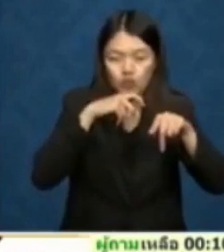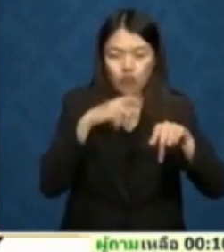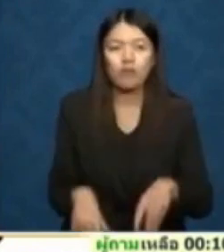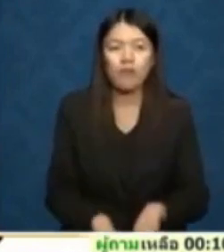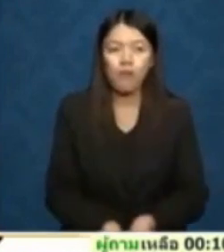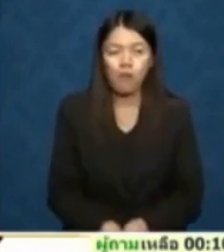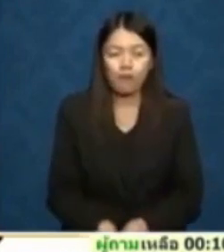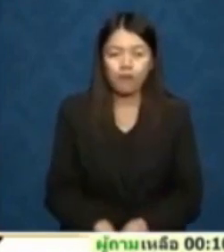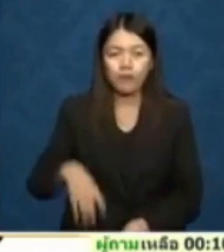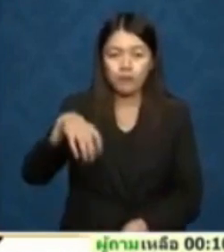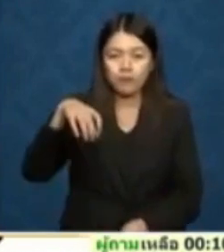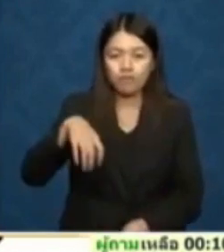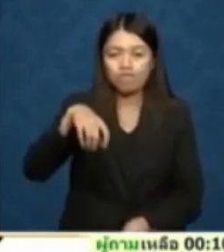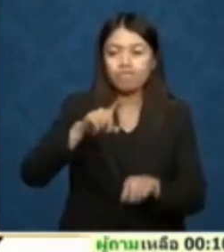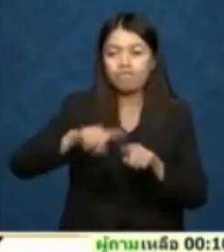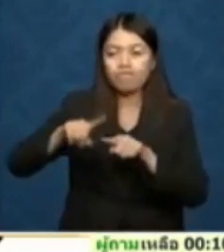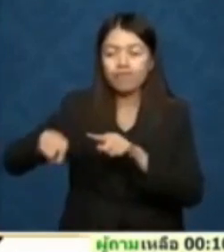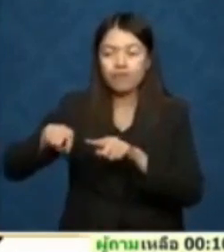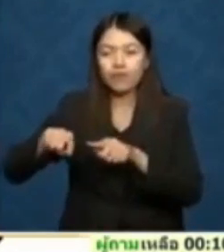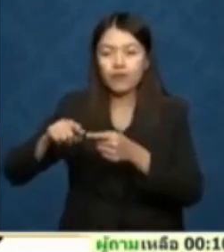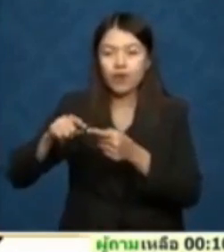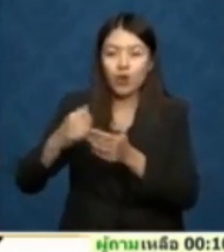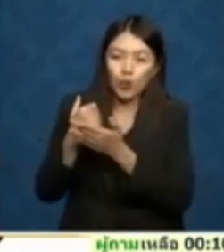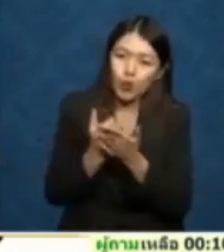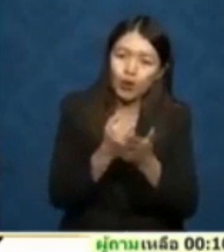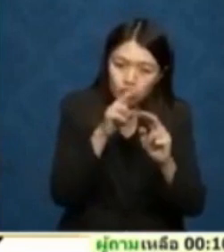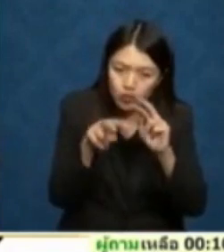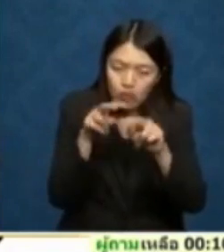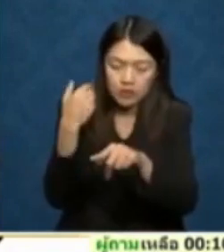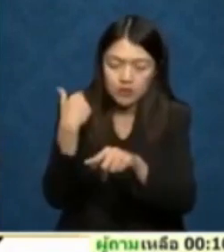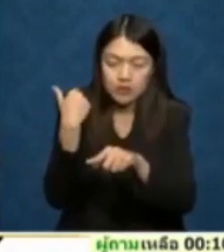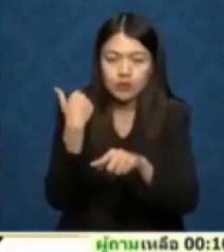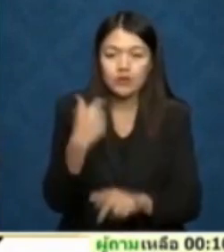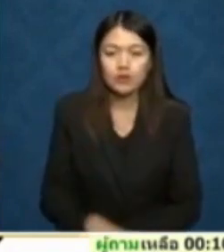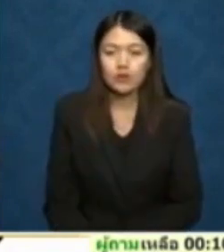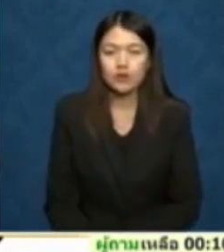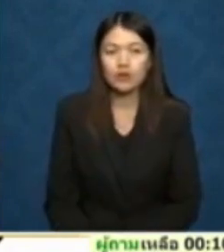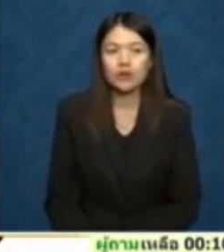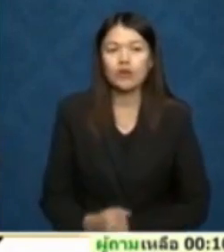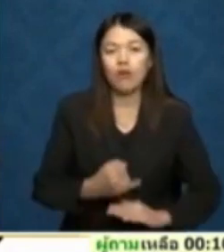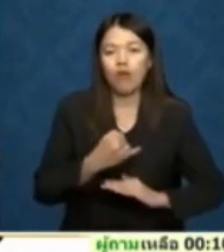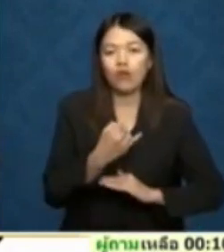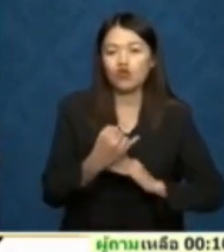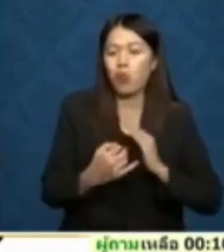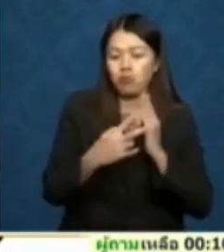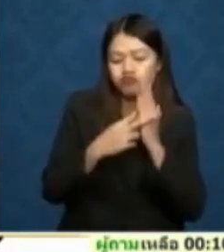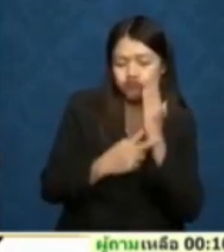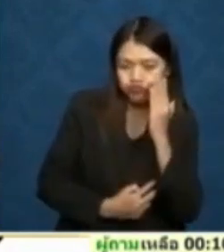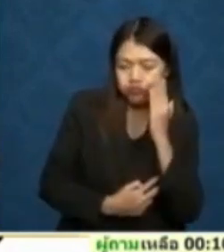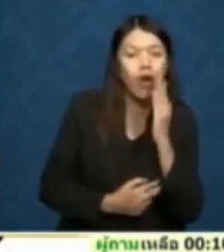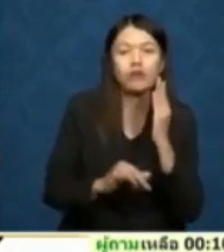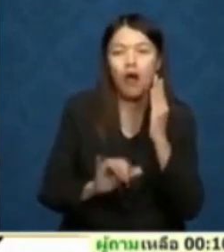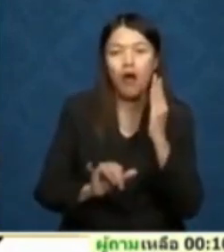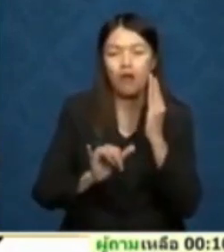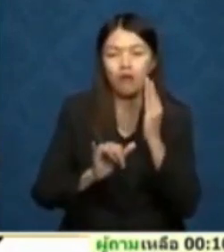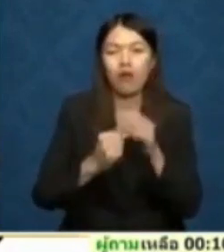านอื่นที่จะตามหลังไปช่วยกันตรวจสอบอีกก็คงไม่ได้จบอยู่แค่หน่วยงานใด